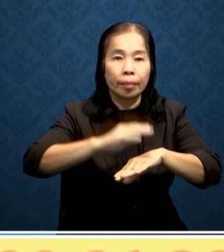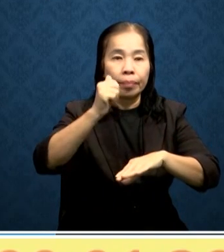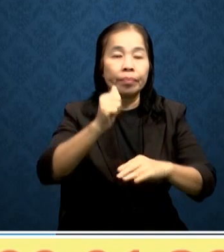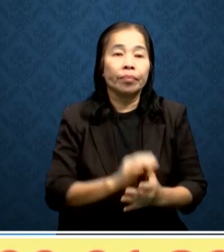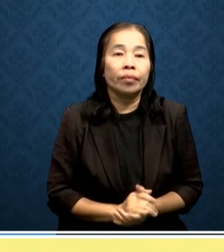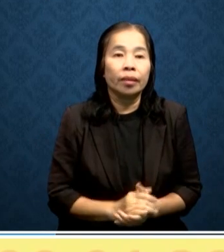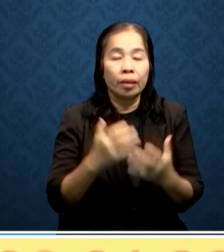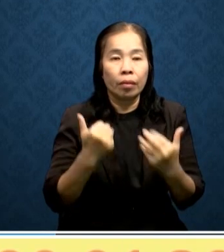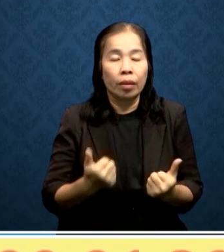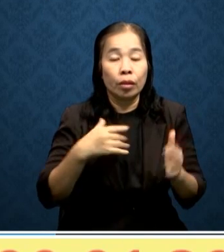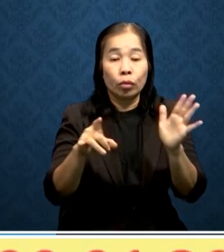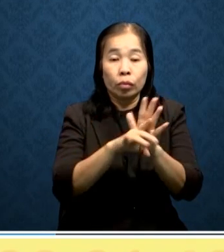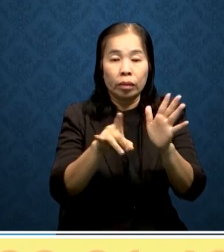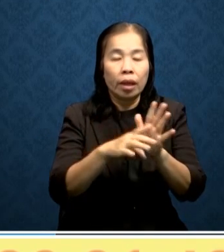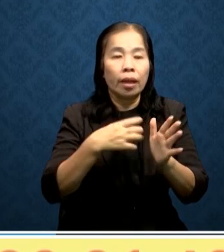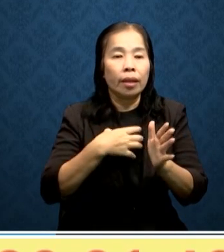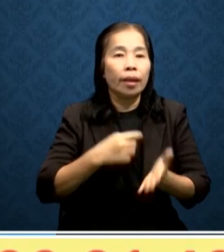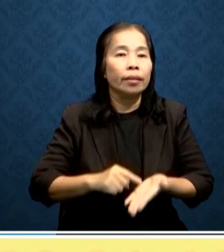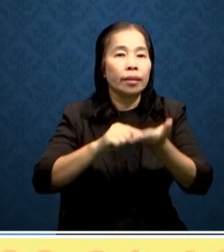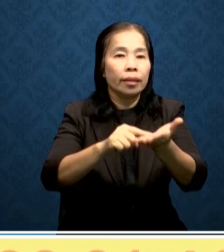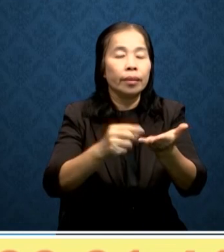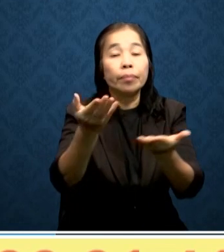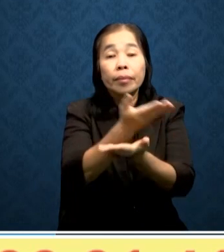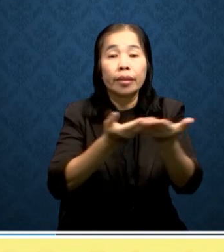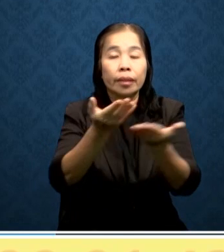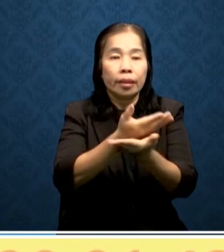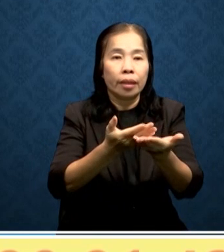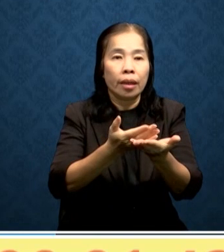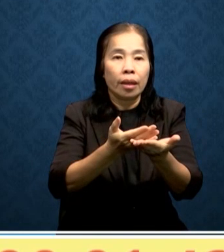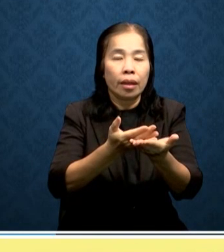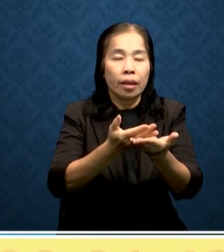อเสนอกราบเรียนเพื่อโปรดพิจารณานำเสนอต่อท่านนายก